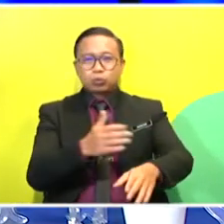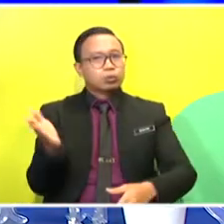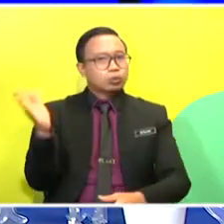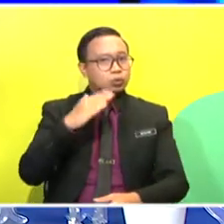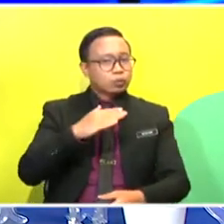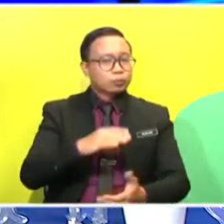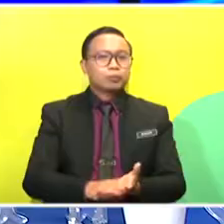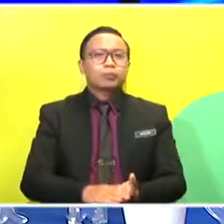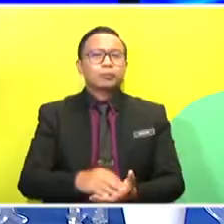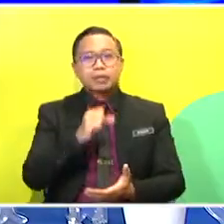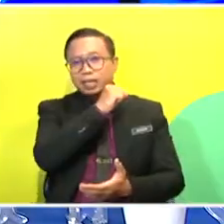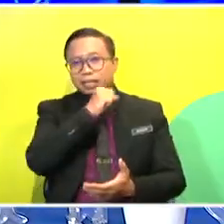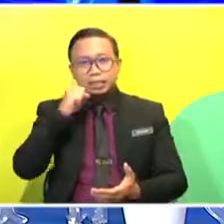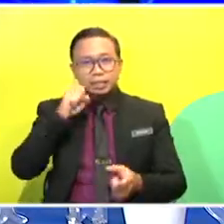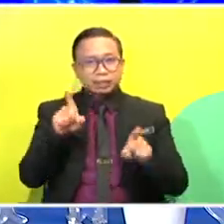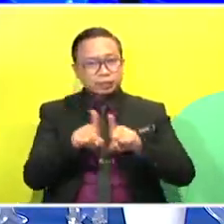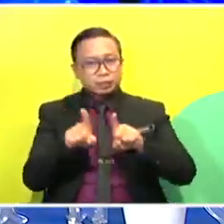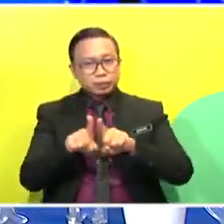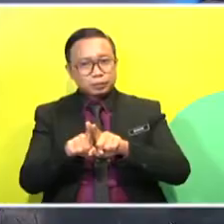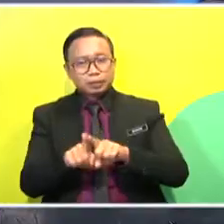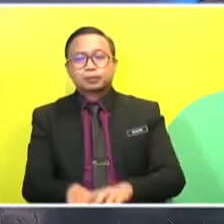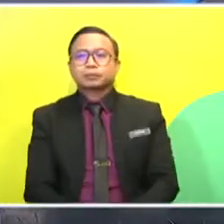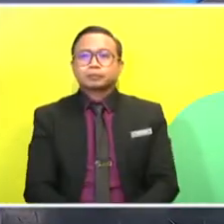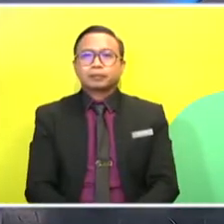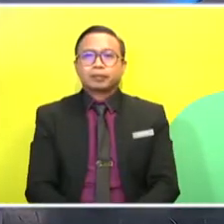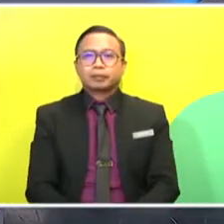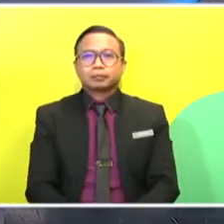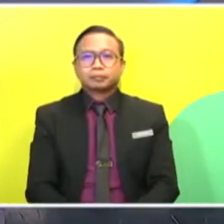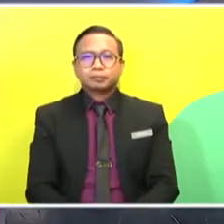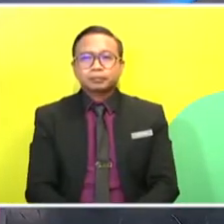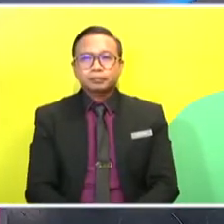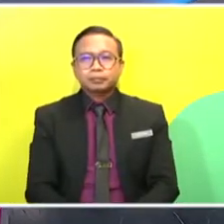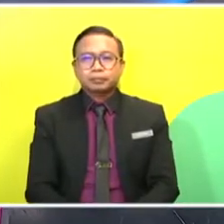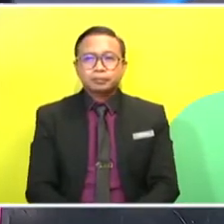bersama-sama. Jom bangun, kita jumpa lagi. Sila cikgu, kita ke depan.